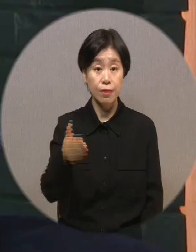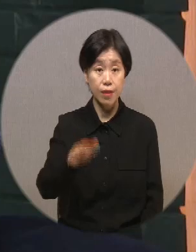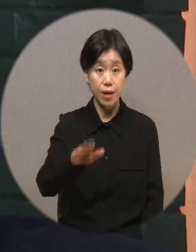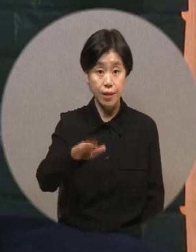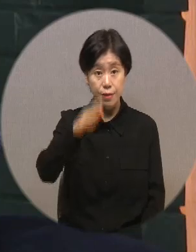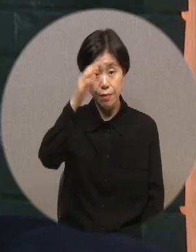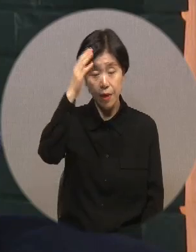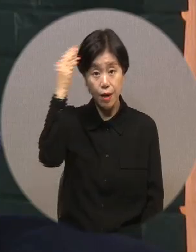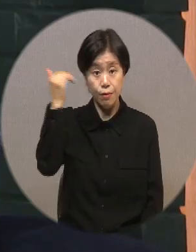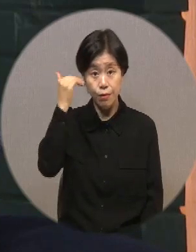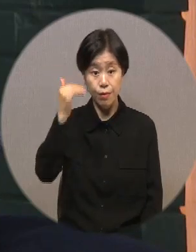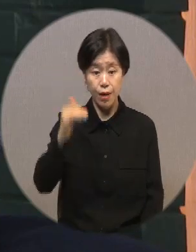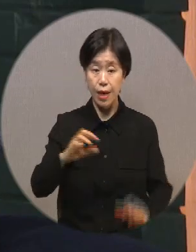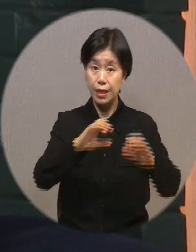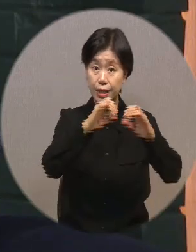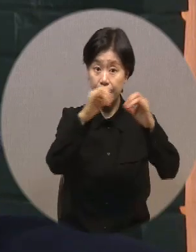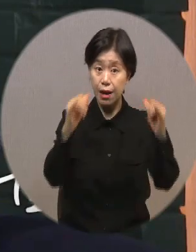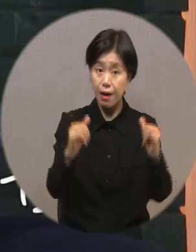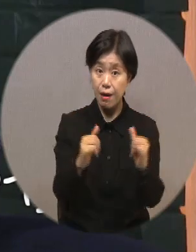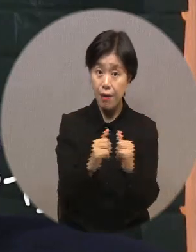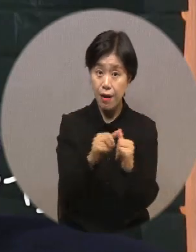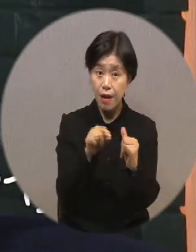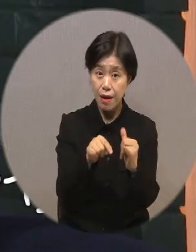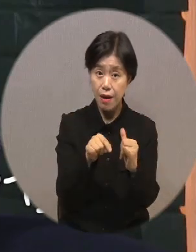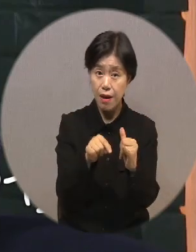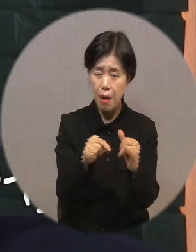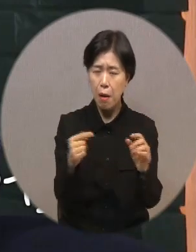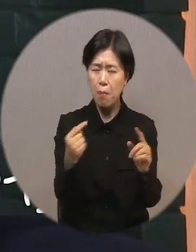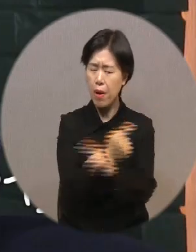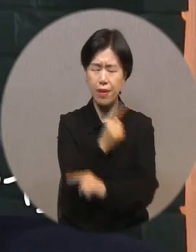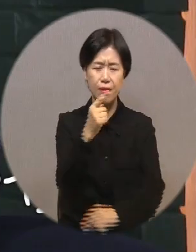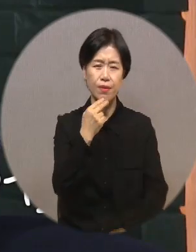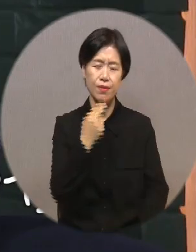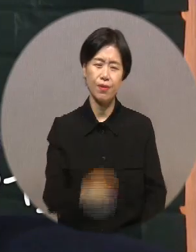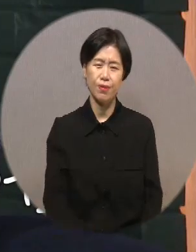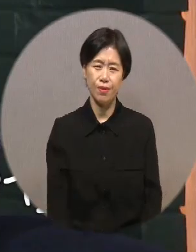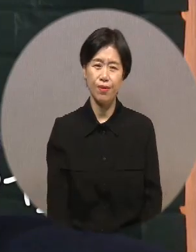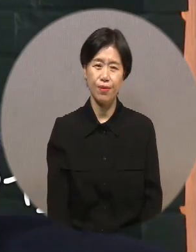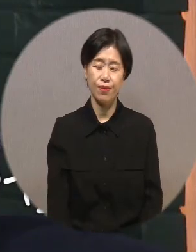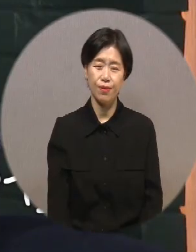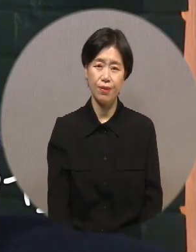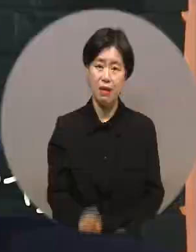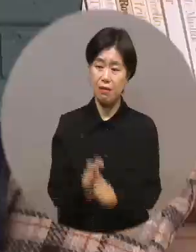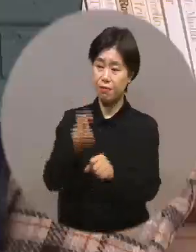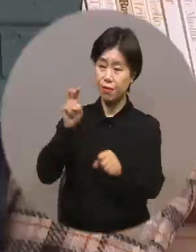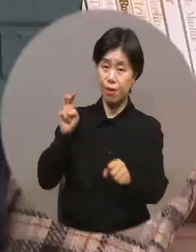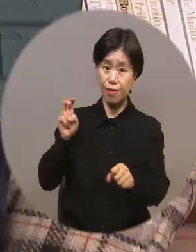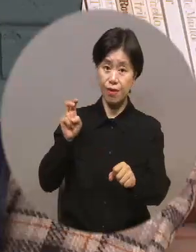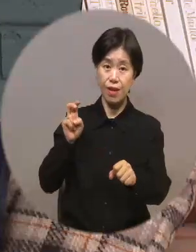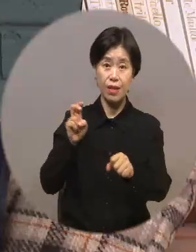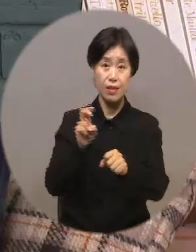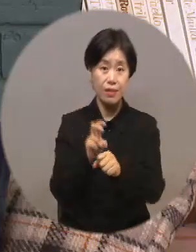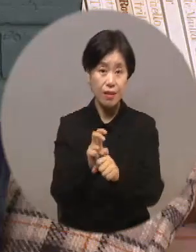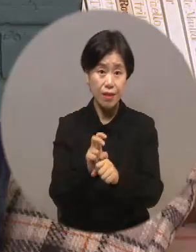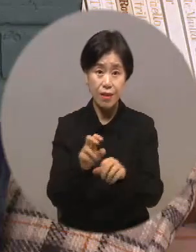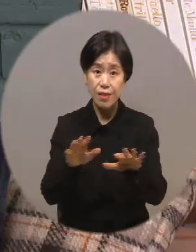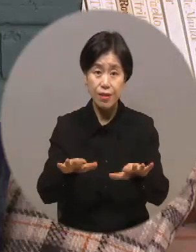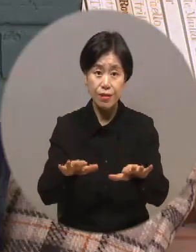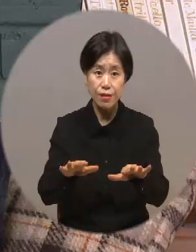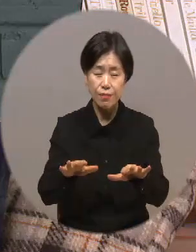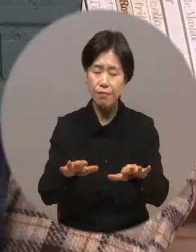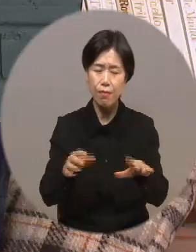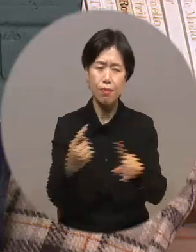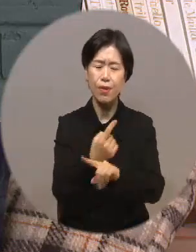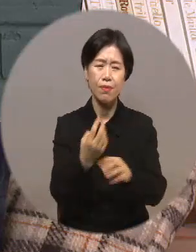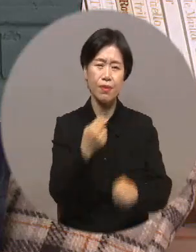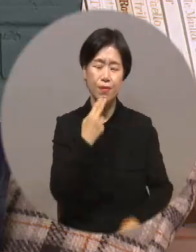아니라 북한 이탈 주민을 바라보는 시선은요 20년 전이나 지금이나 크게 달라지진 않았어요. 그러니까는 너무 창피한 일